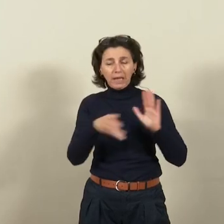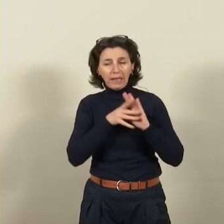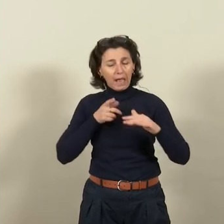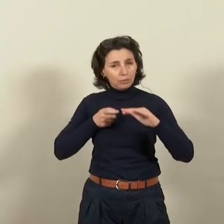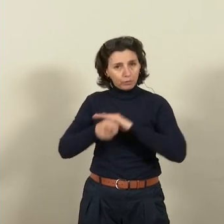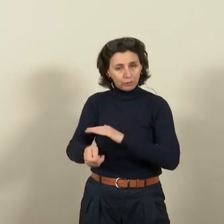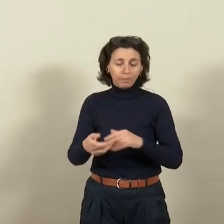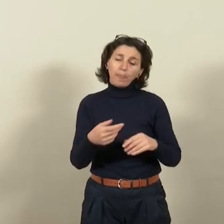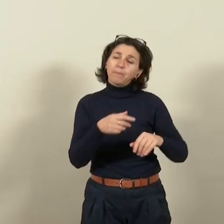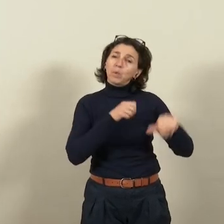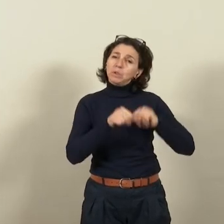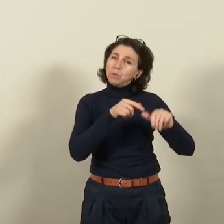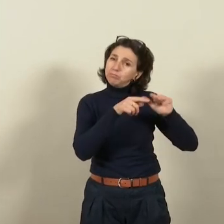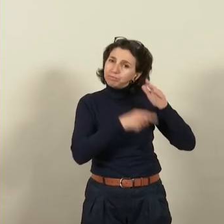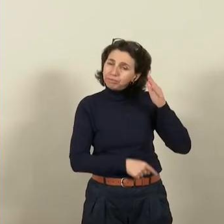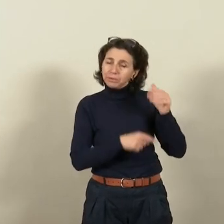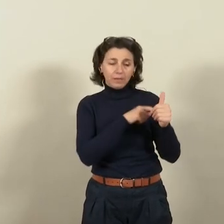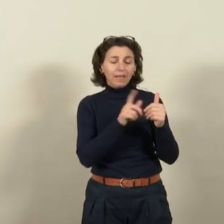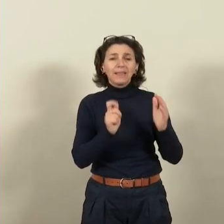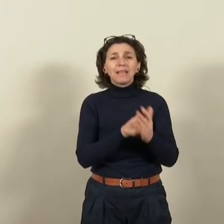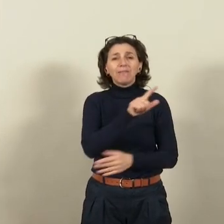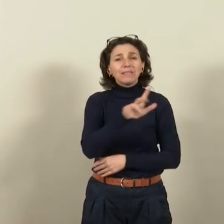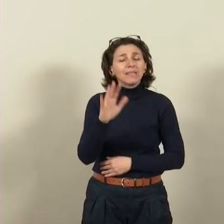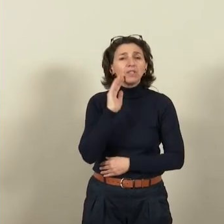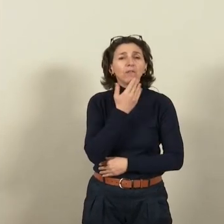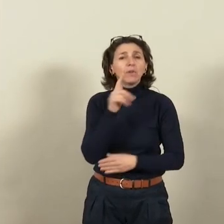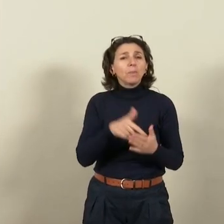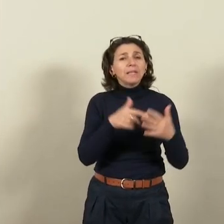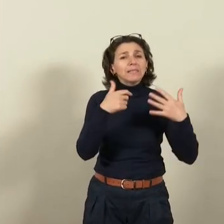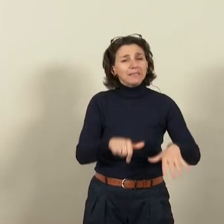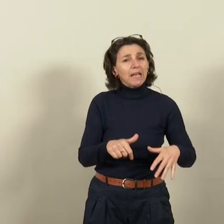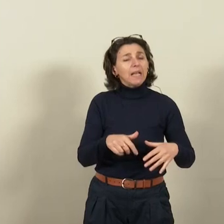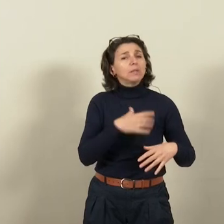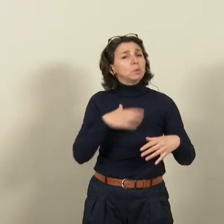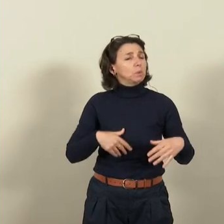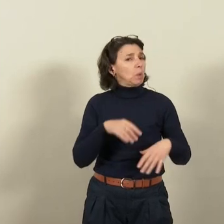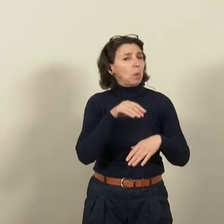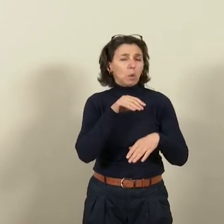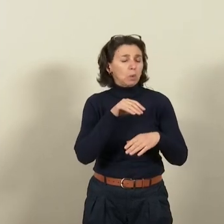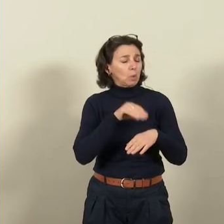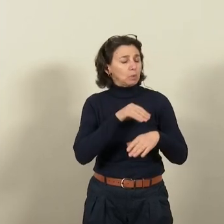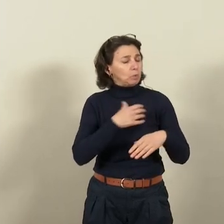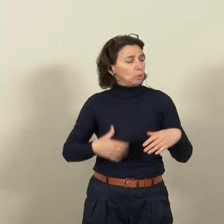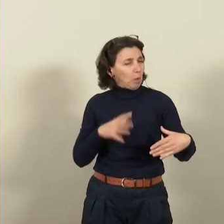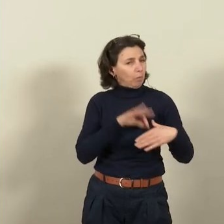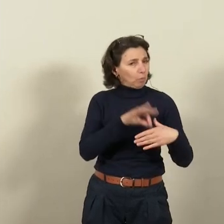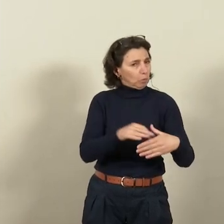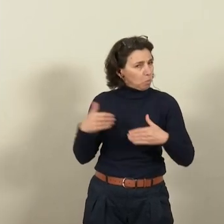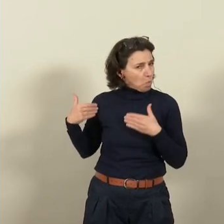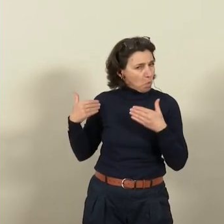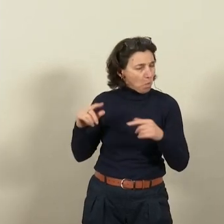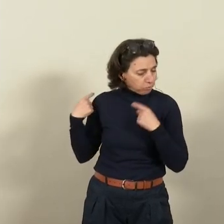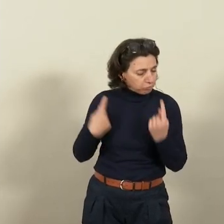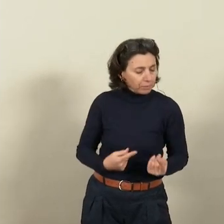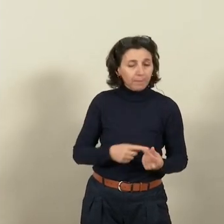d'éligibilité votées le 25 janvier 2016 par le conseil municipal reste aujourd'hui in changé par contre une